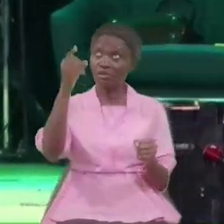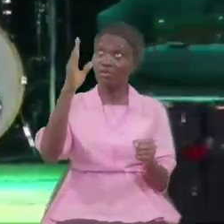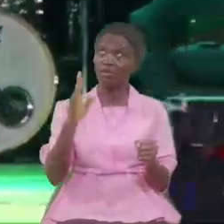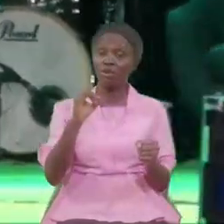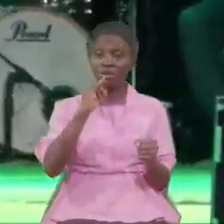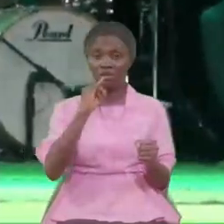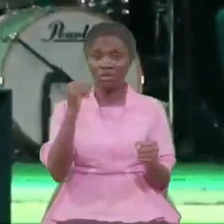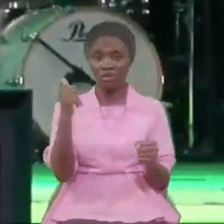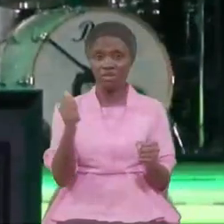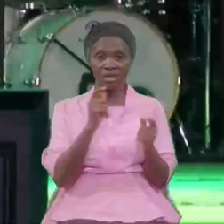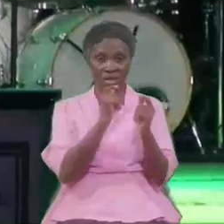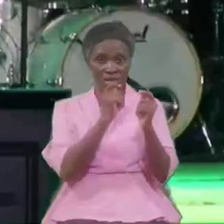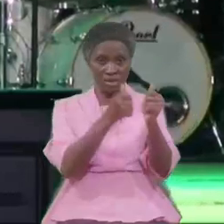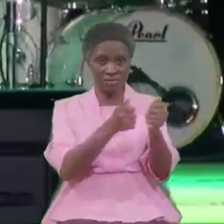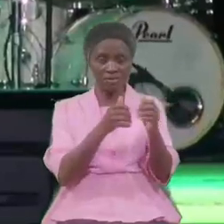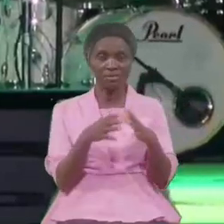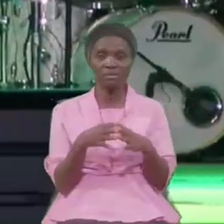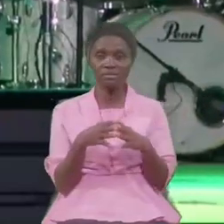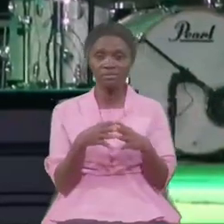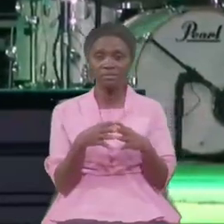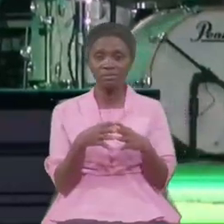Le salut de Dieu est un don.